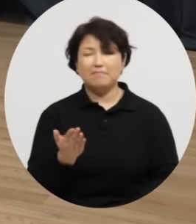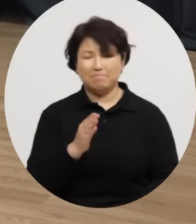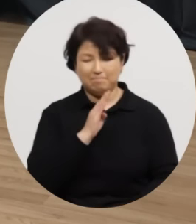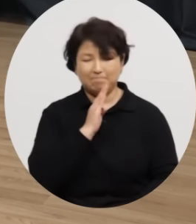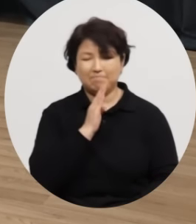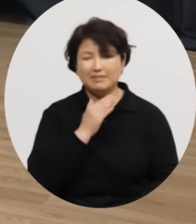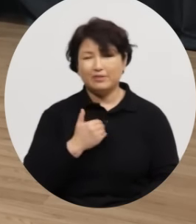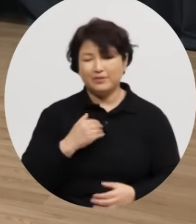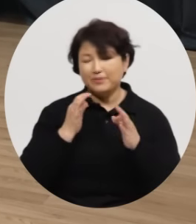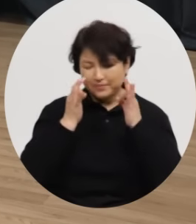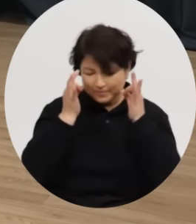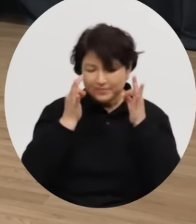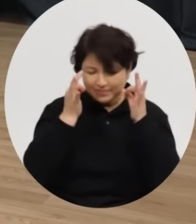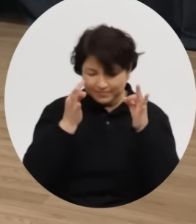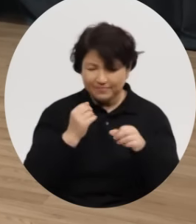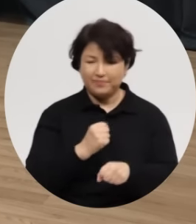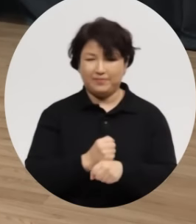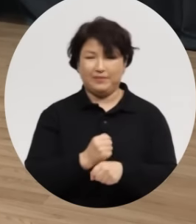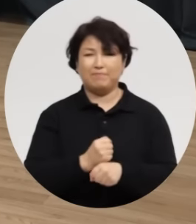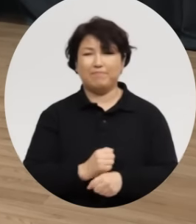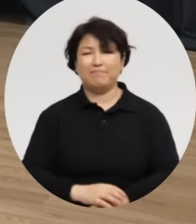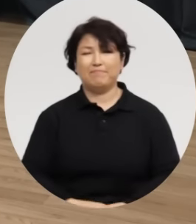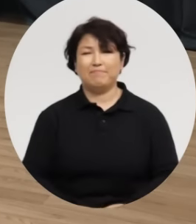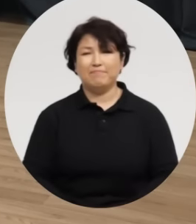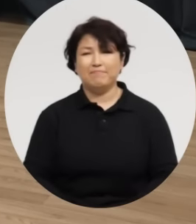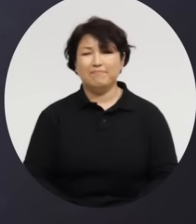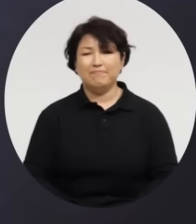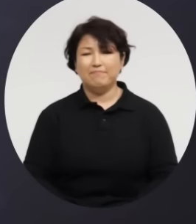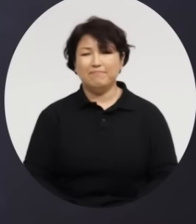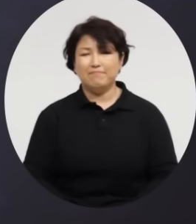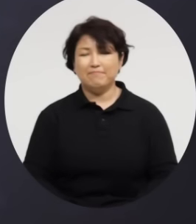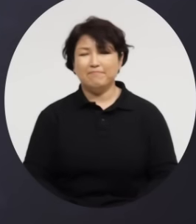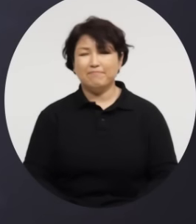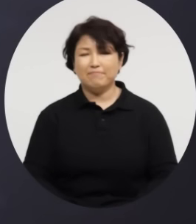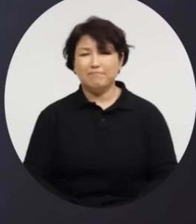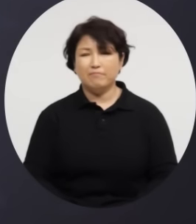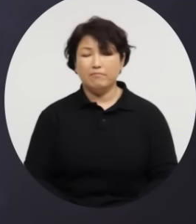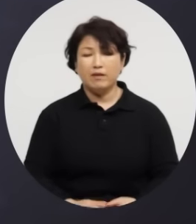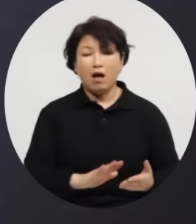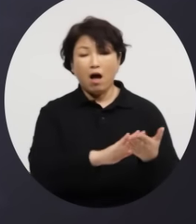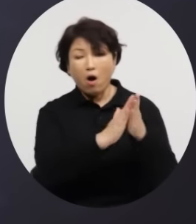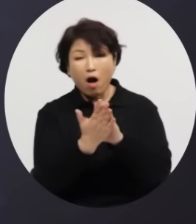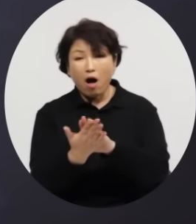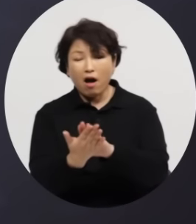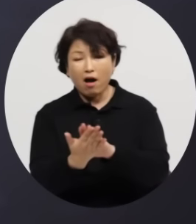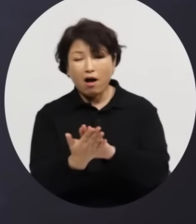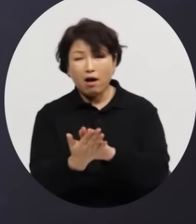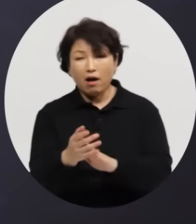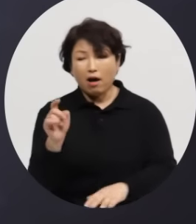생각하고 네, 저도 많이 노력하겠습니다. 네. 단박에 좋아질 수도